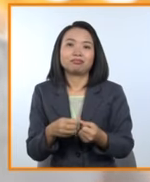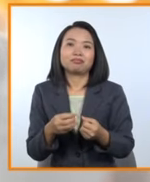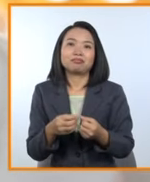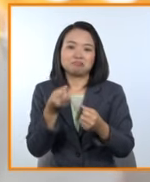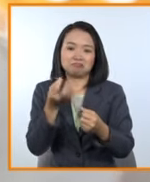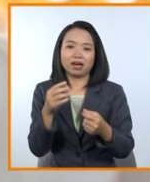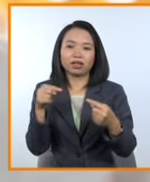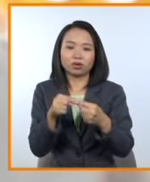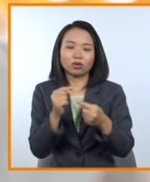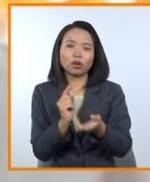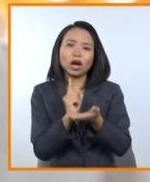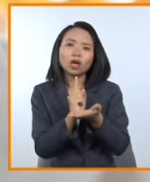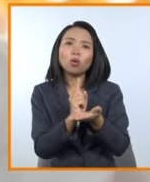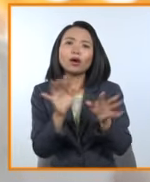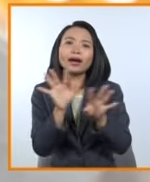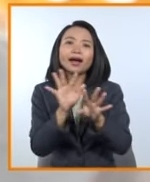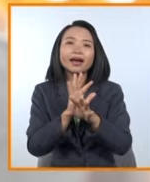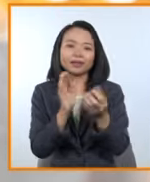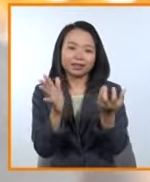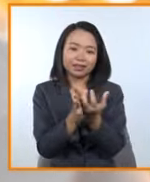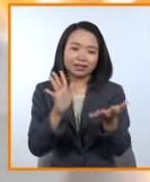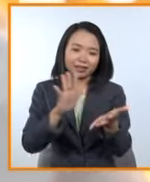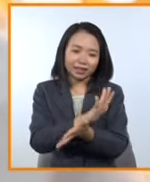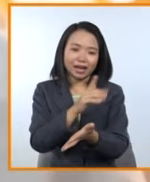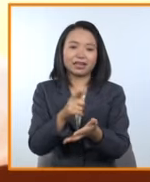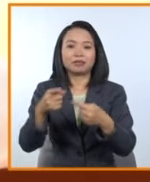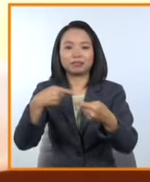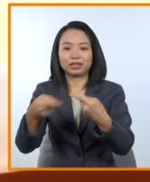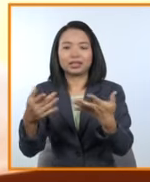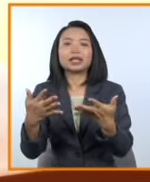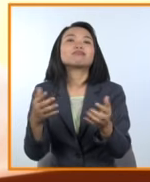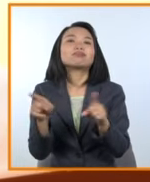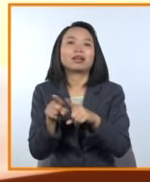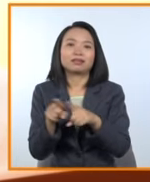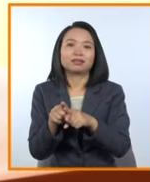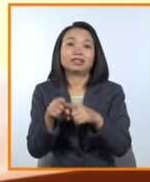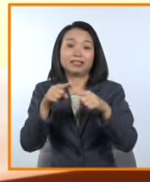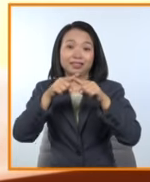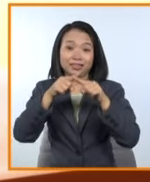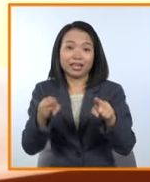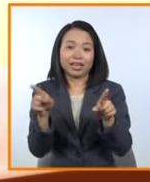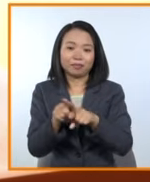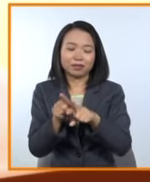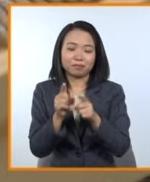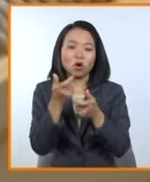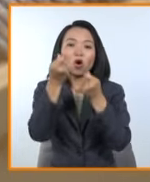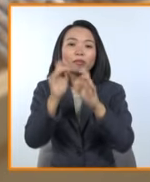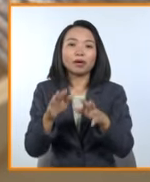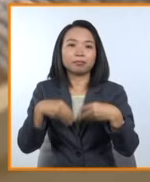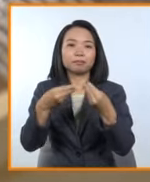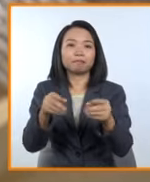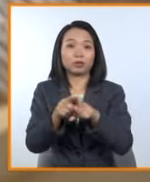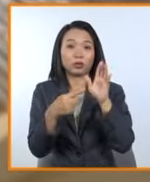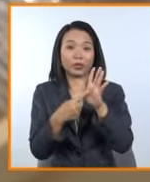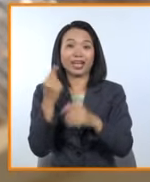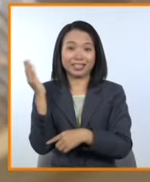อยล์กระทงฟอยล์กระทงกระดาษแล้วก็กล่องคุกกี้กล่องเป็นกล่องพลาสติกอะค่ะคือสินค้าของเราเนี่ยค่อนข้างที่จะเป็นมิดนะคะอย่างเช่นถาดฟอยล์เนี่ย